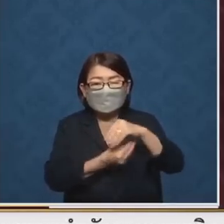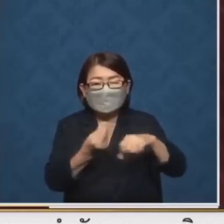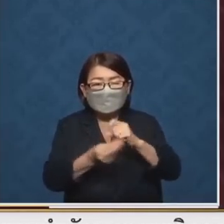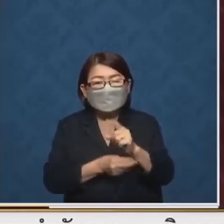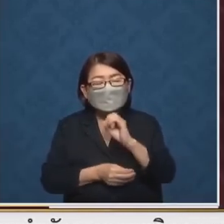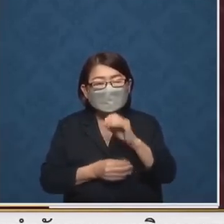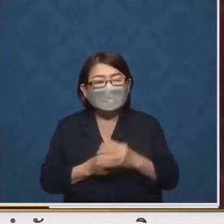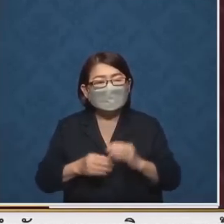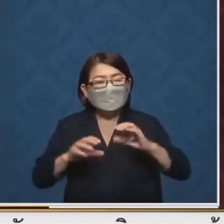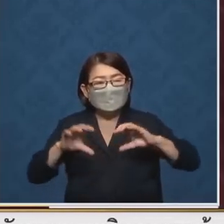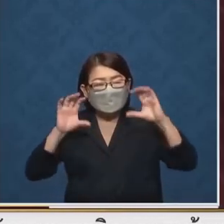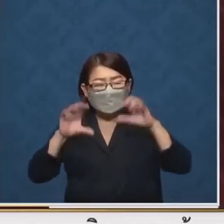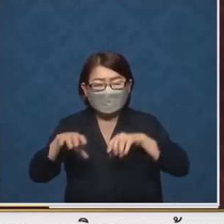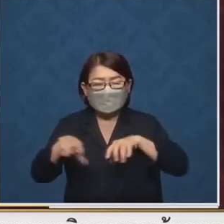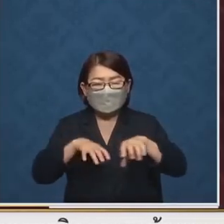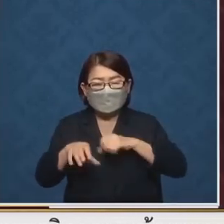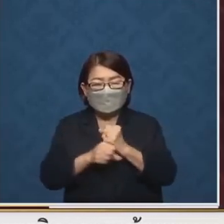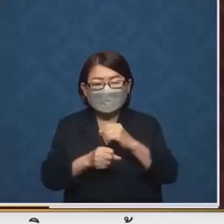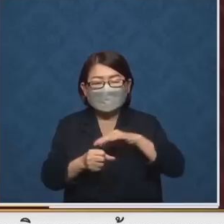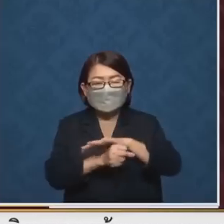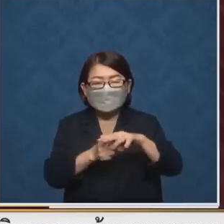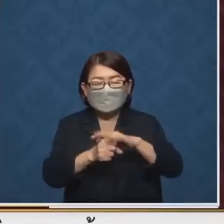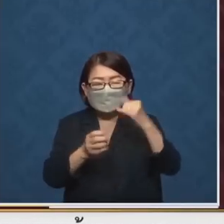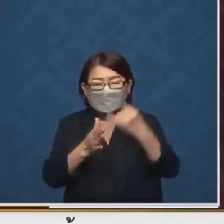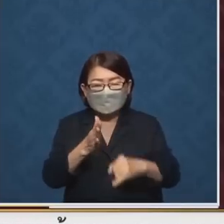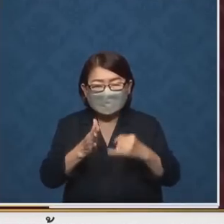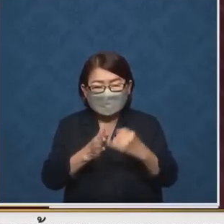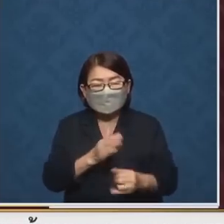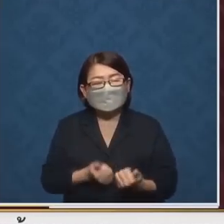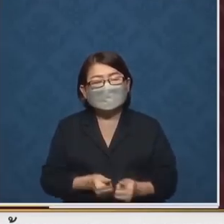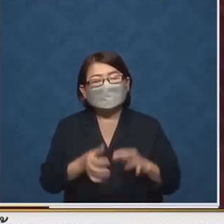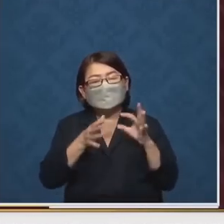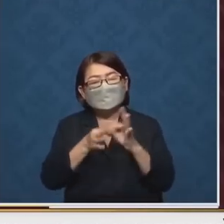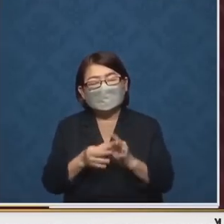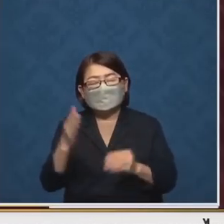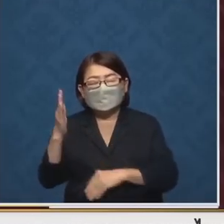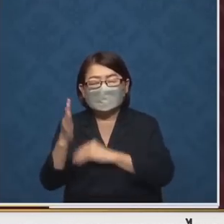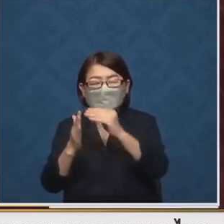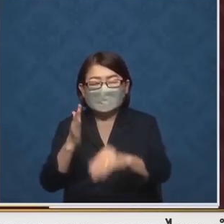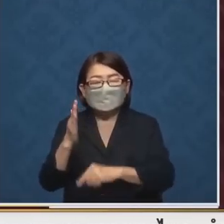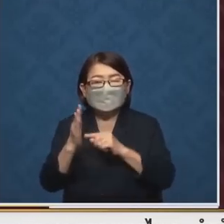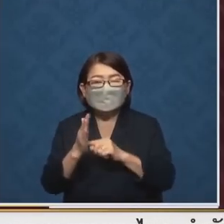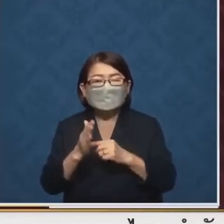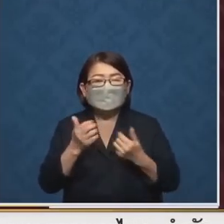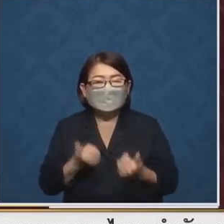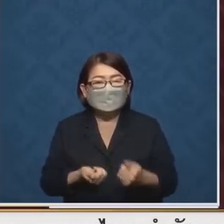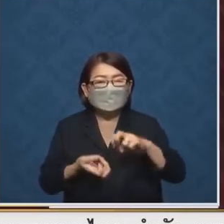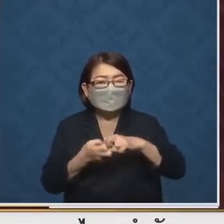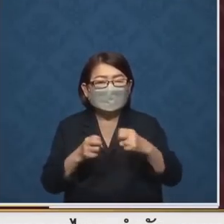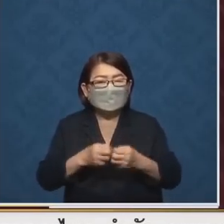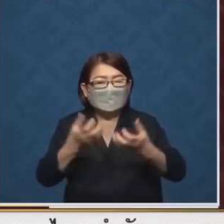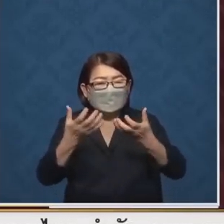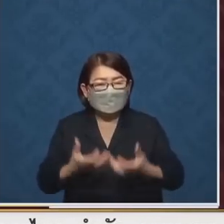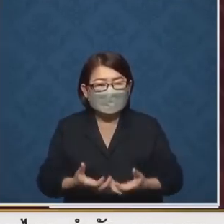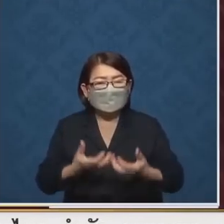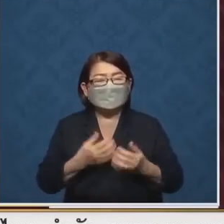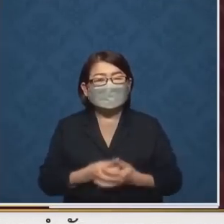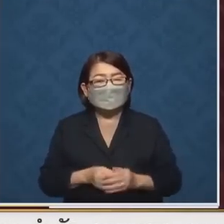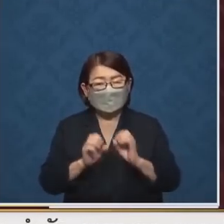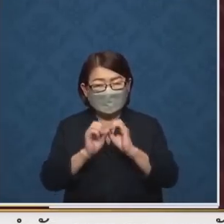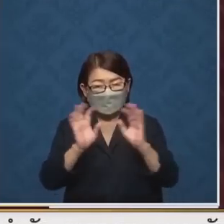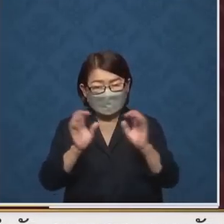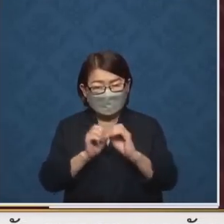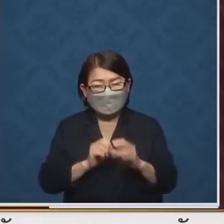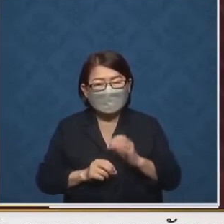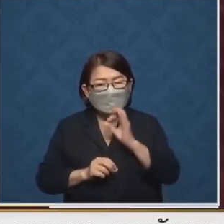วรัฐบาลบริหารโควิดผิดผพาดจึงทำให้ประเทศเข้าสู่ภาวะวิกริตชัดเจนนะฮ